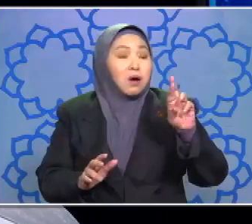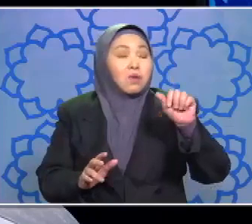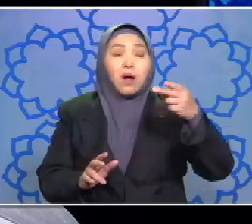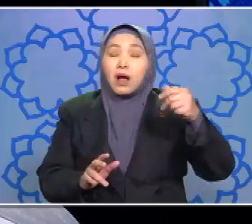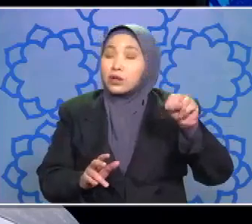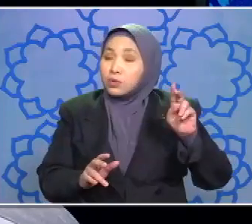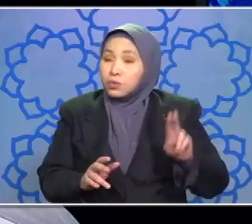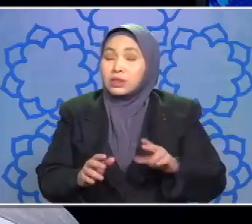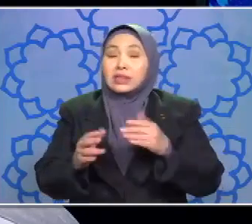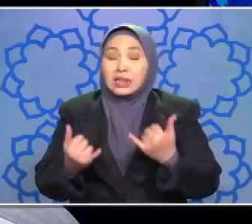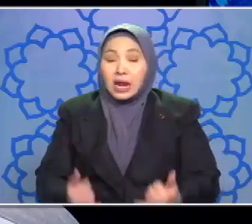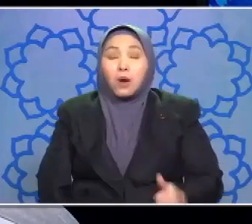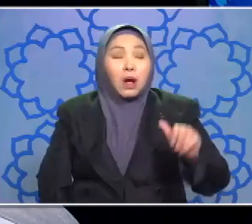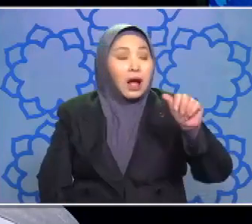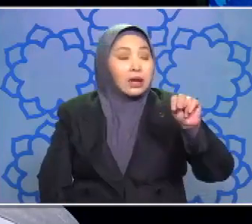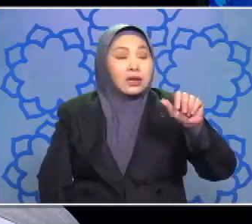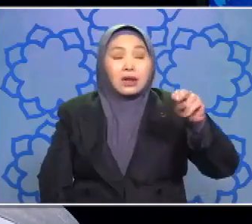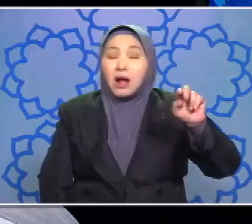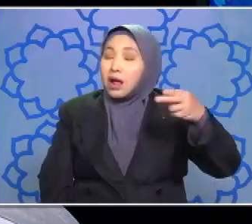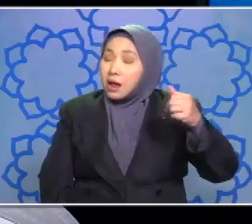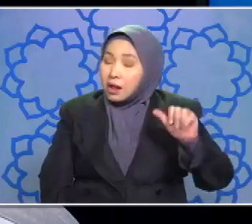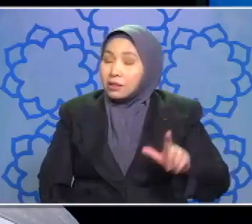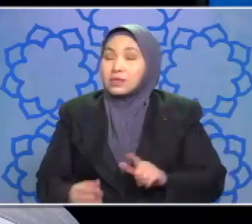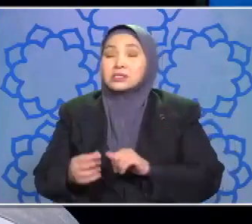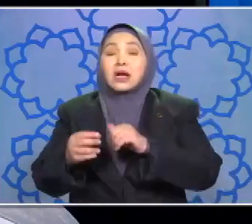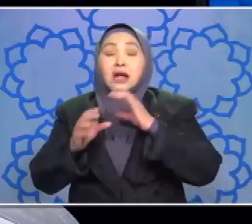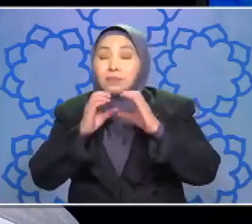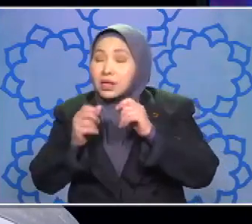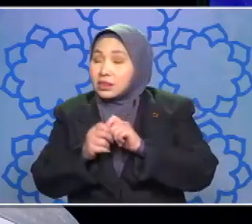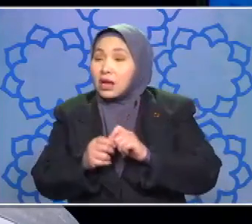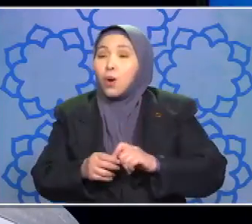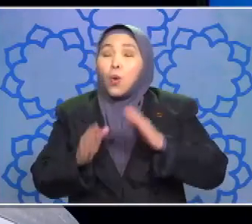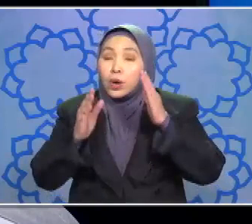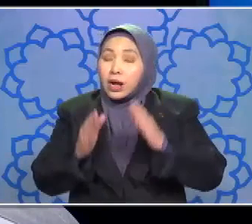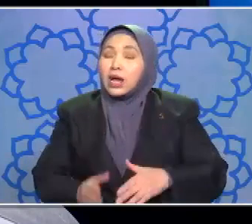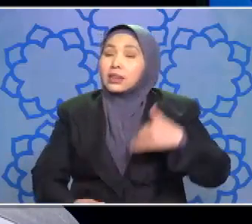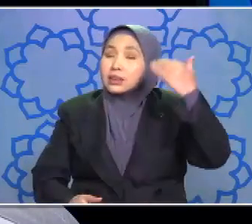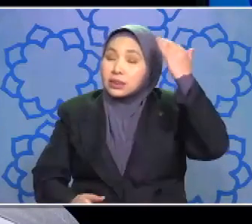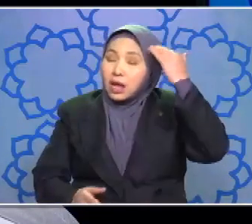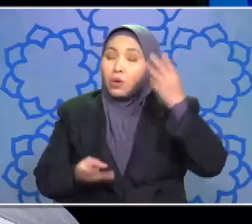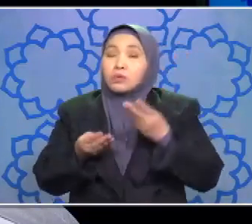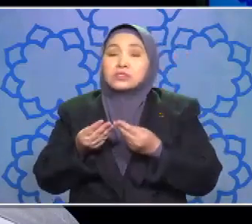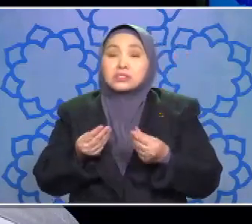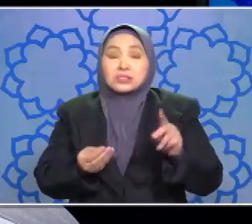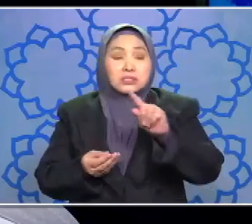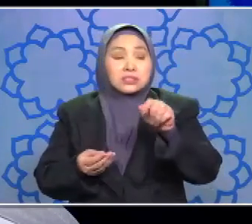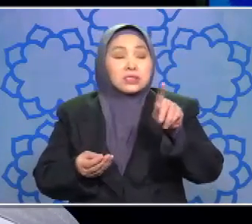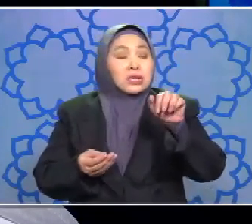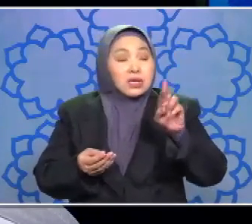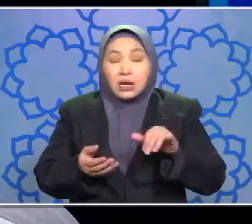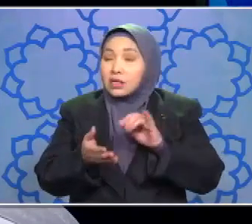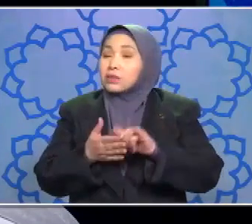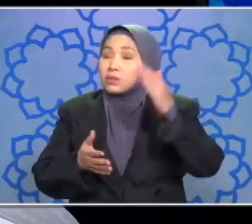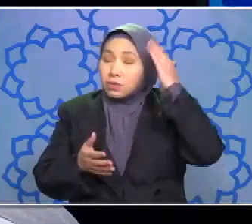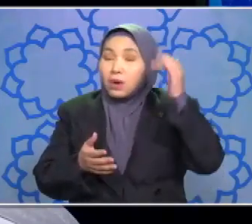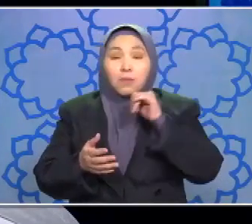yes. Sekarang ini surah An-Nahl pun Allah cakap az-zikr. Maksudnya Allah mengangkat orang yang tahu az-zikr, Ustaz. Dan az-zikr itu